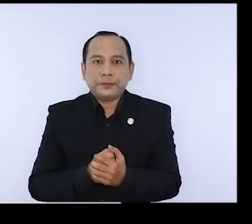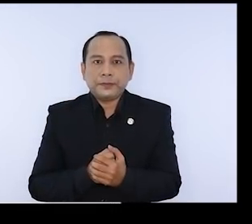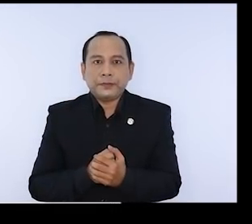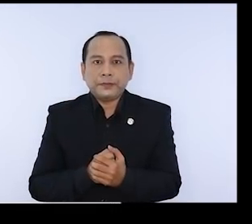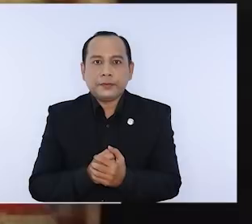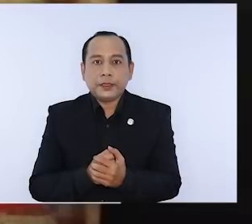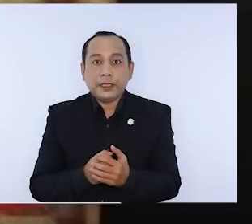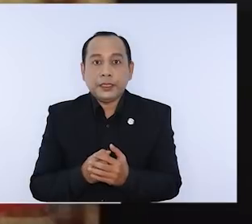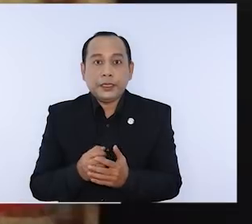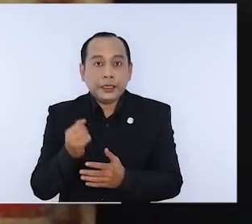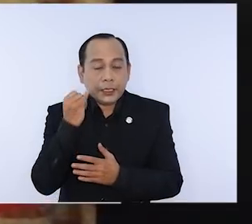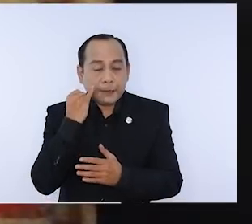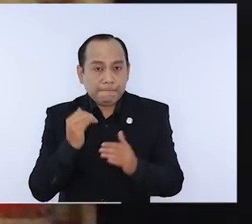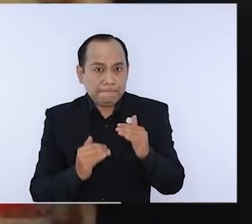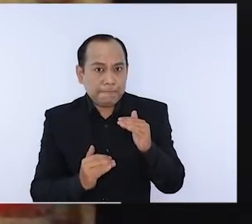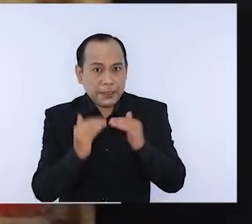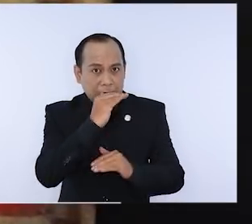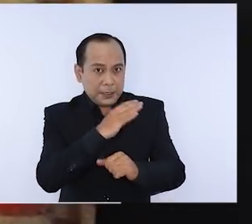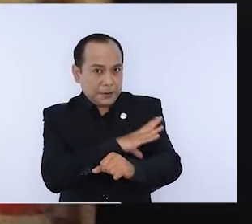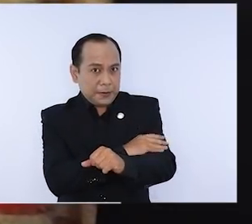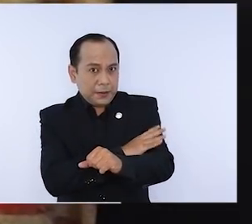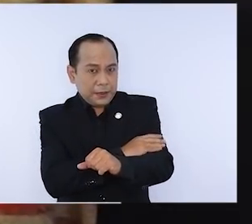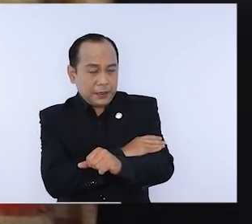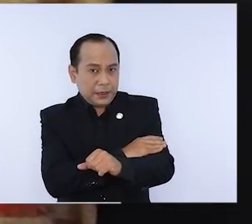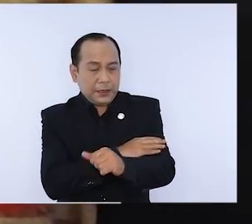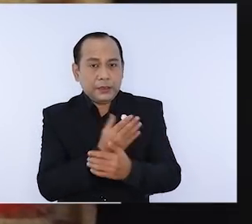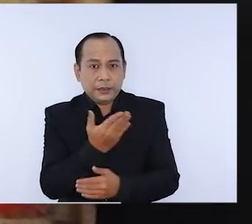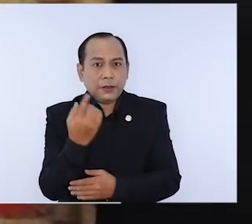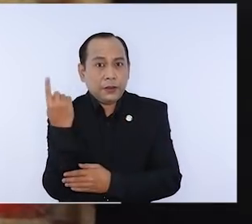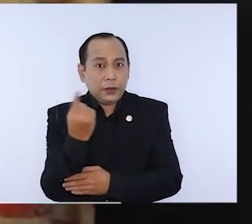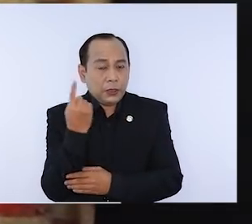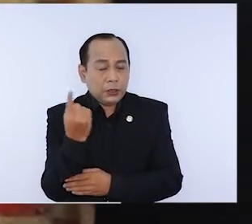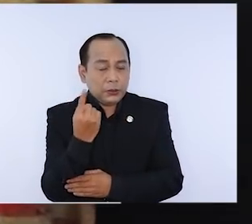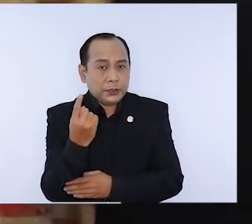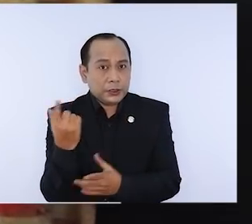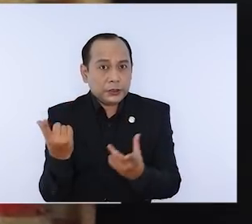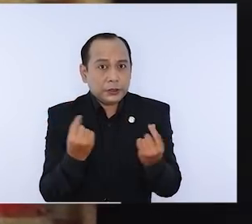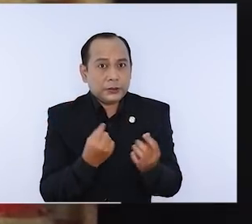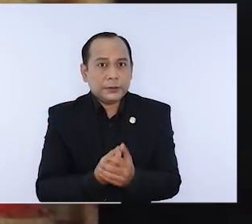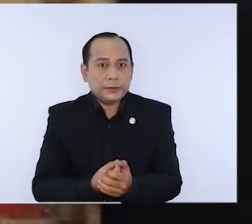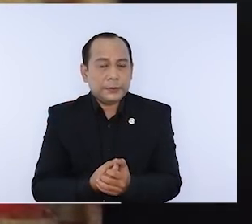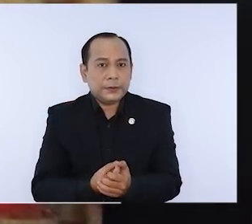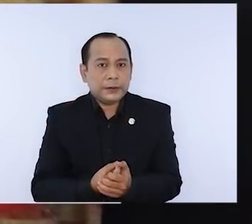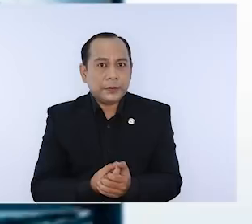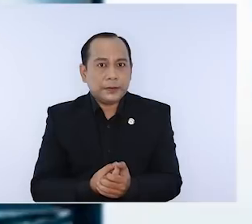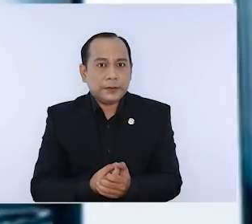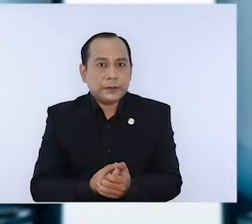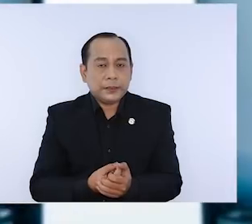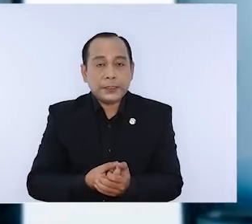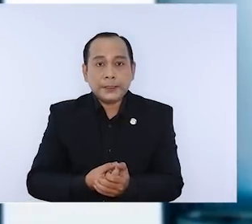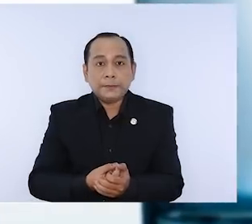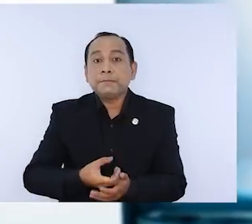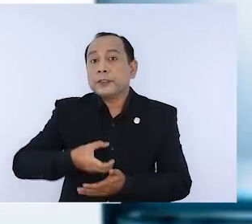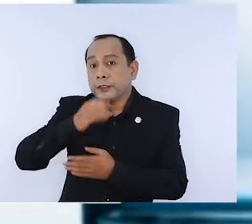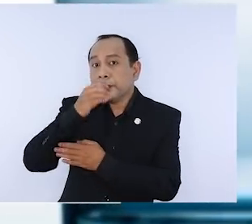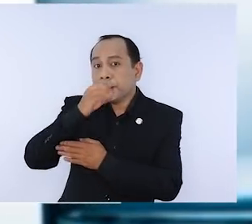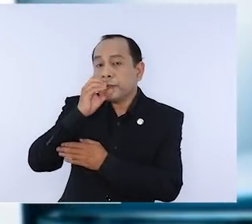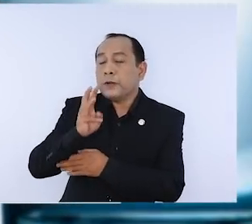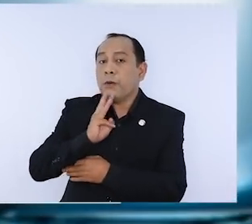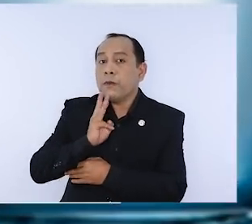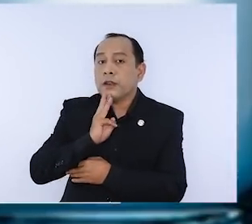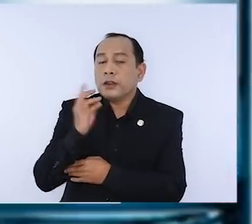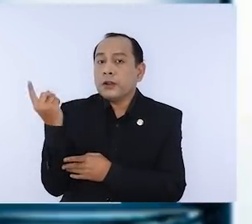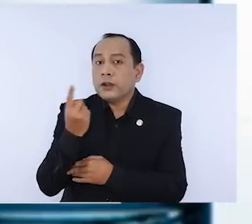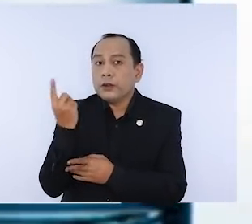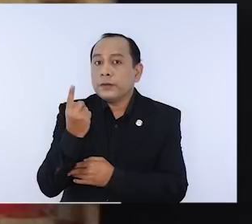mataas ang nutrisyon, matulad po ng lagi natin ginagawa, yung madaming pag-inom po natin ng tubig, na